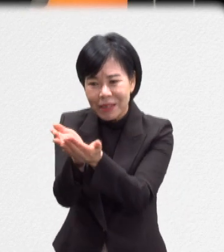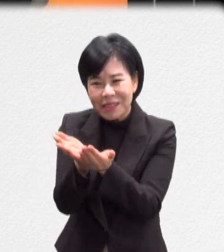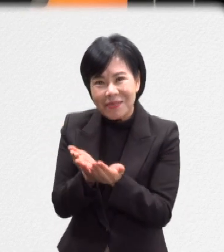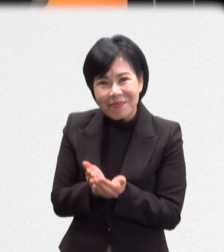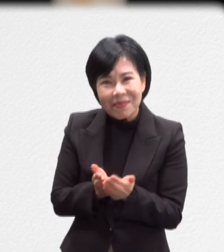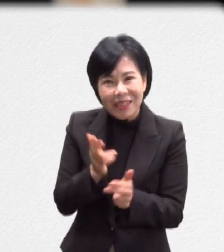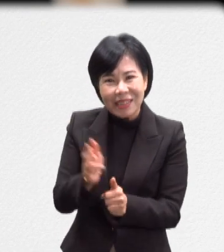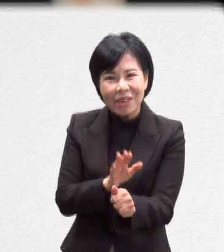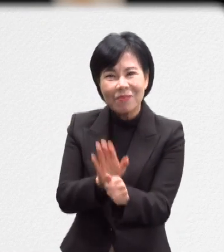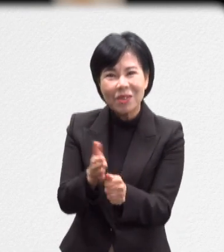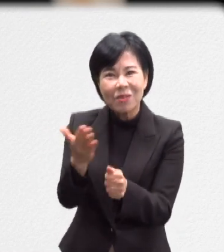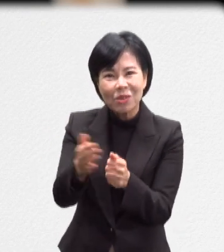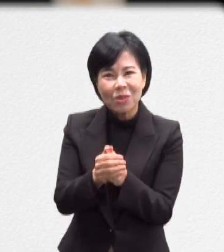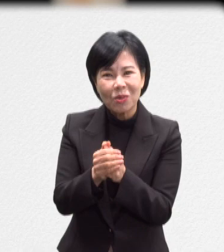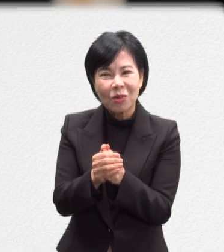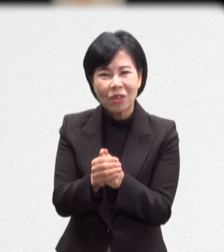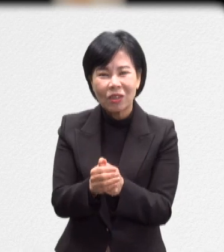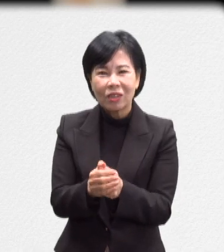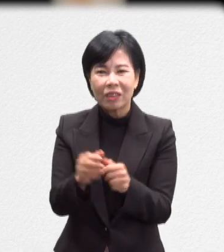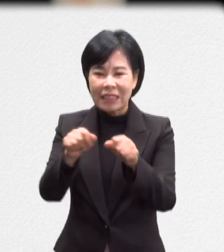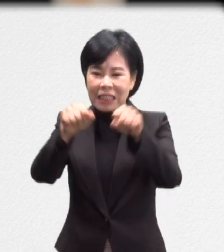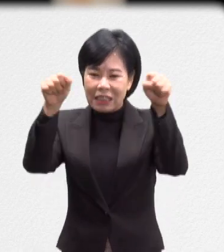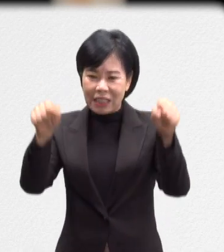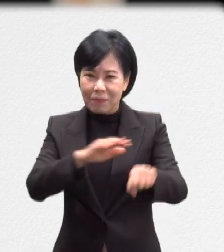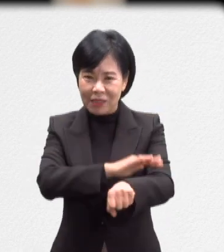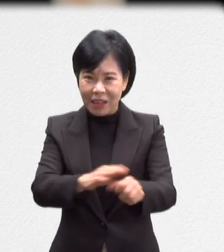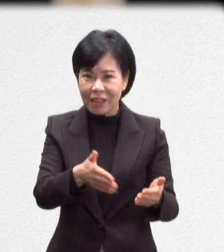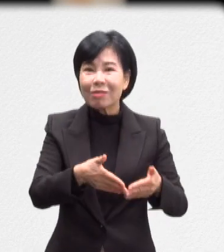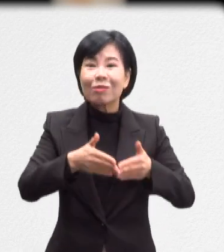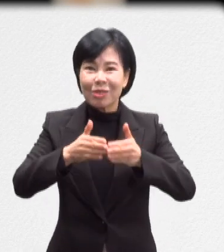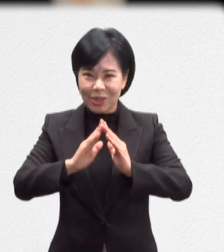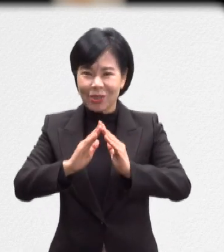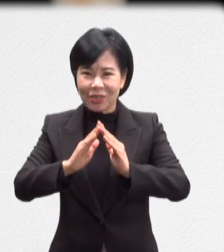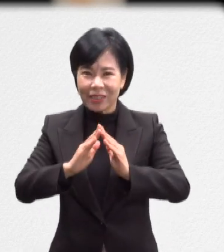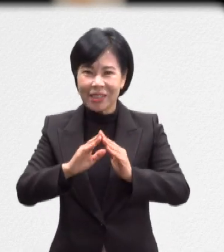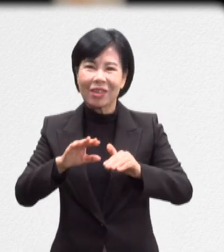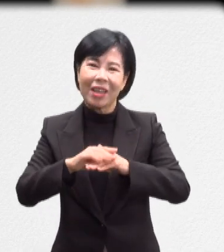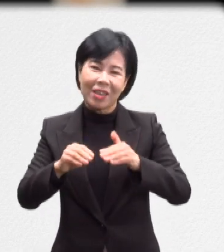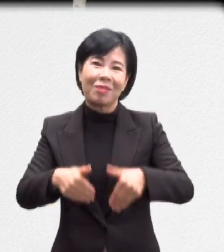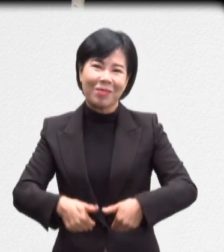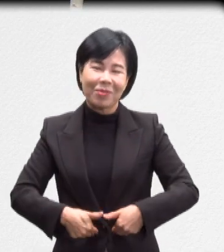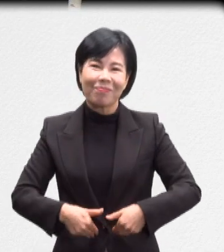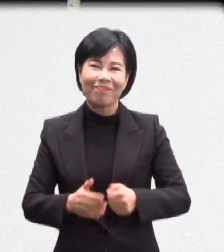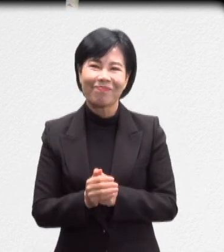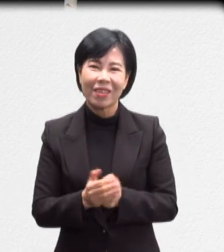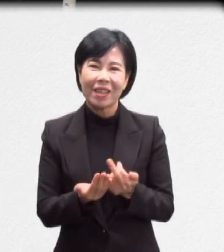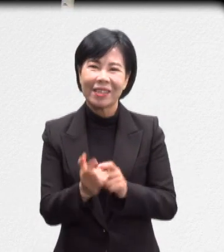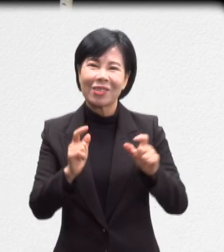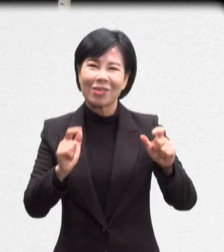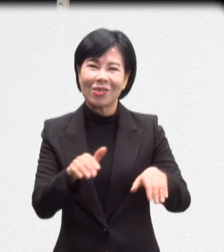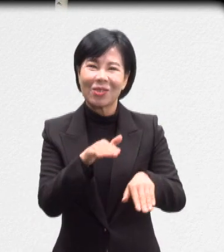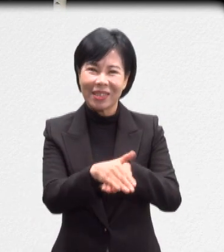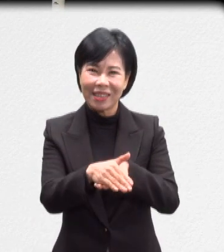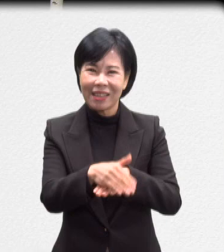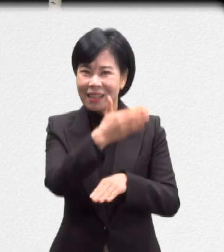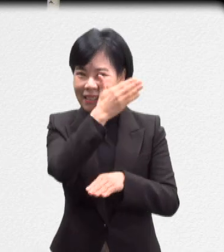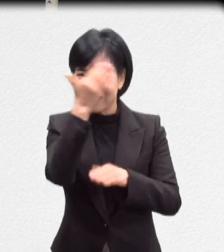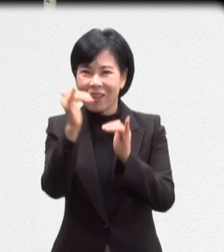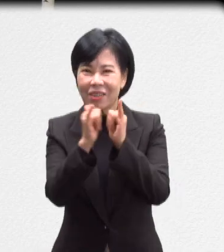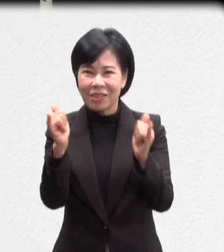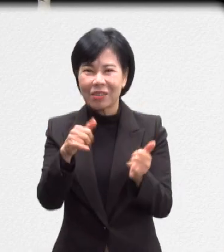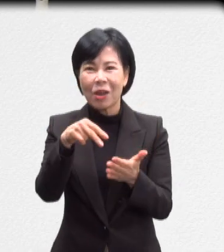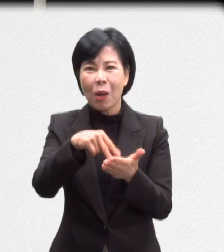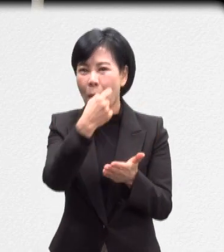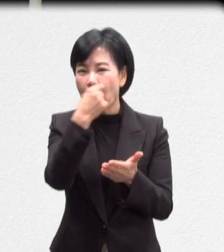하고 그리고 정착 전달 체계를 잘 구축을 해서 아까 그런 부분들을 해소해보려고 합니다. 제주형 청년 보장제, 오영훈